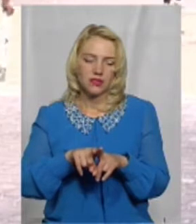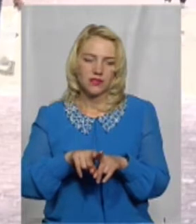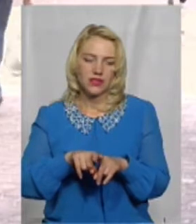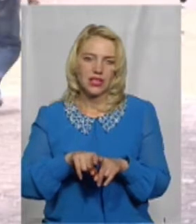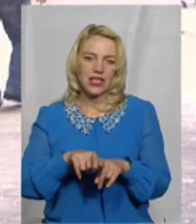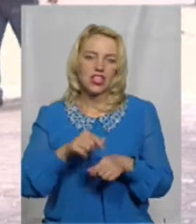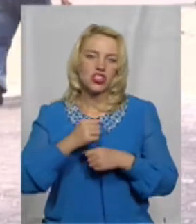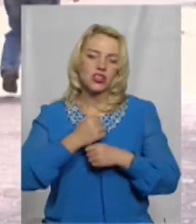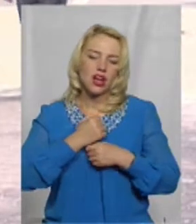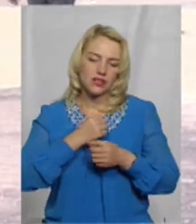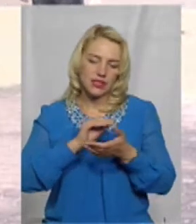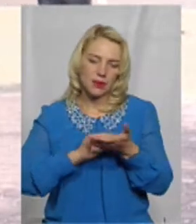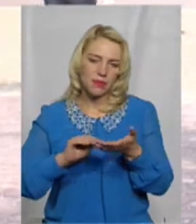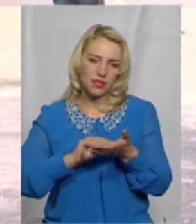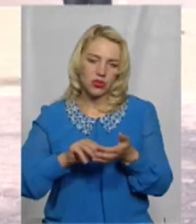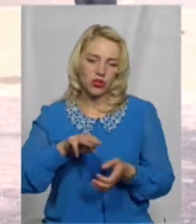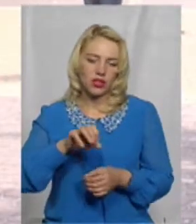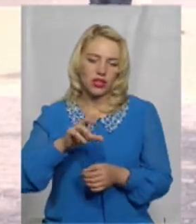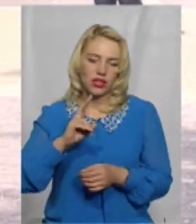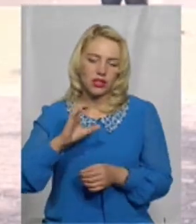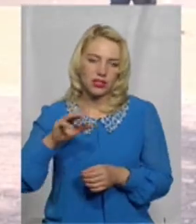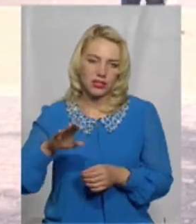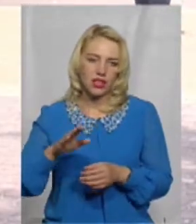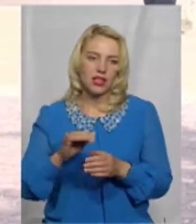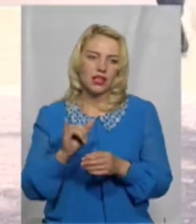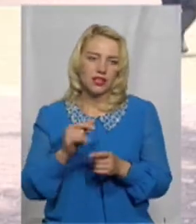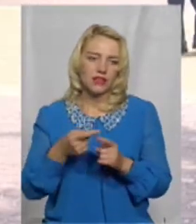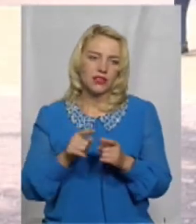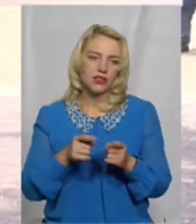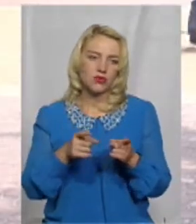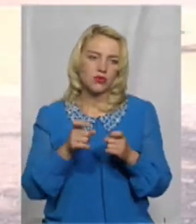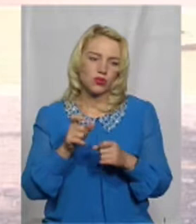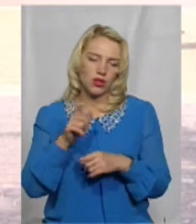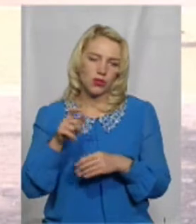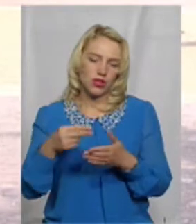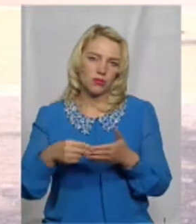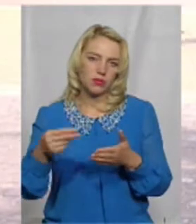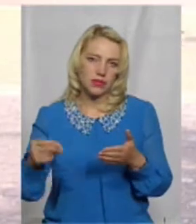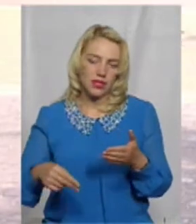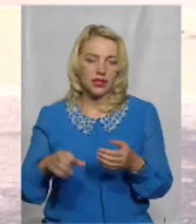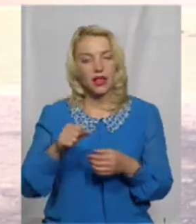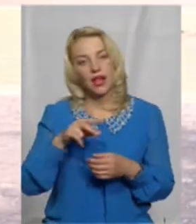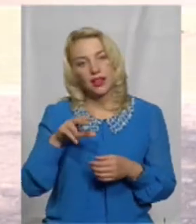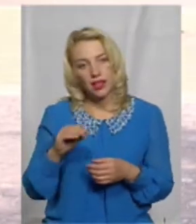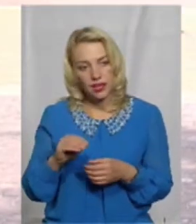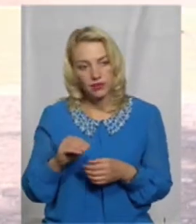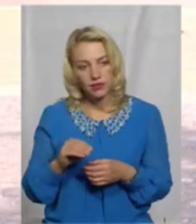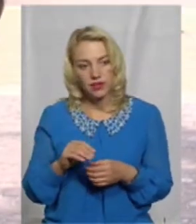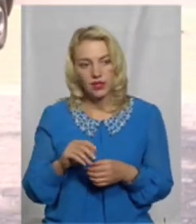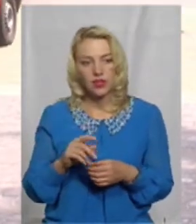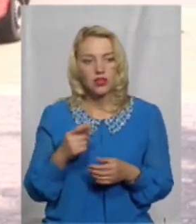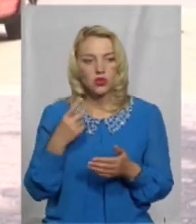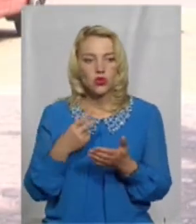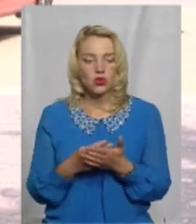жалісливо написаний сам текст петиції, та, і, звичайно, він спонукає людей його підписати. Але з огляду